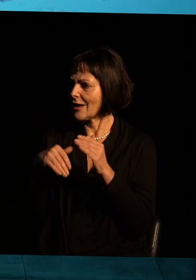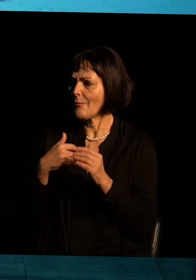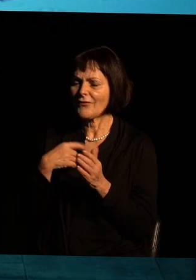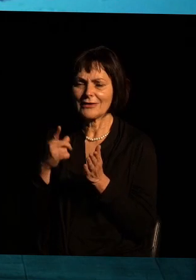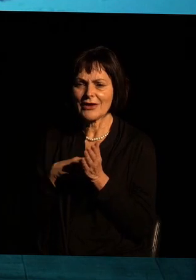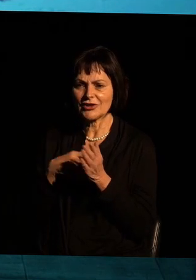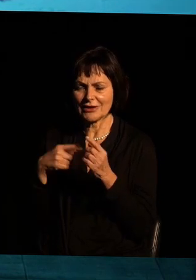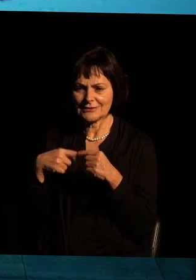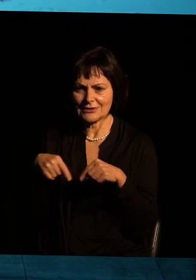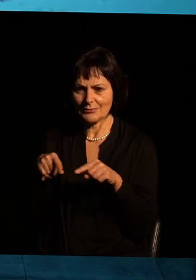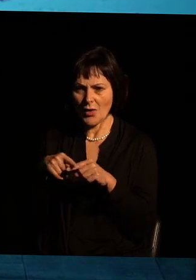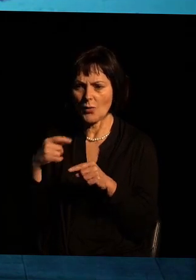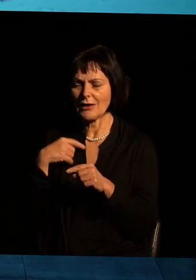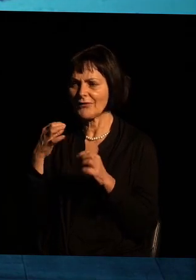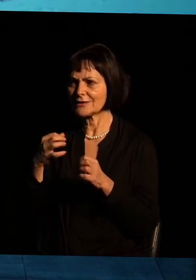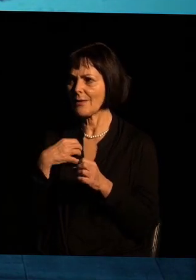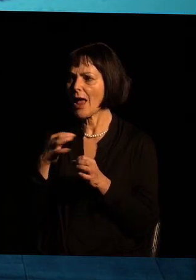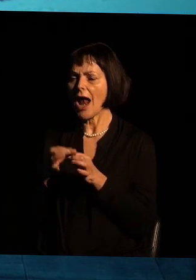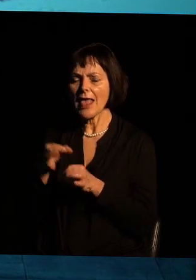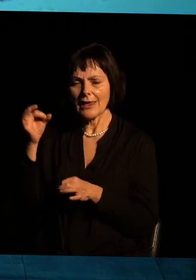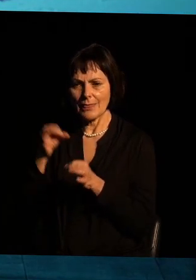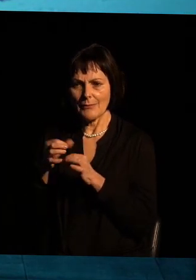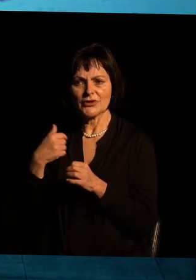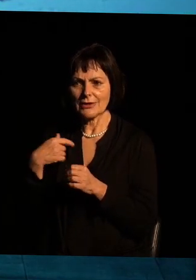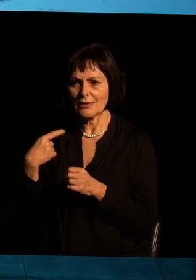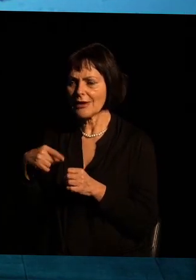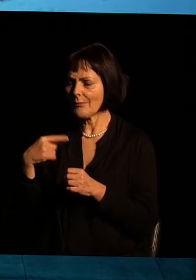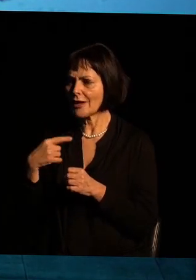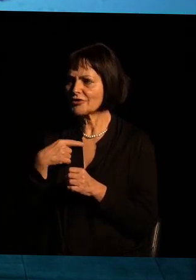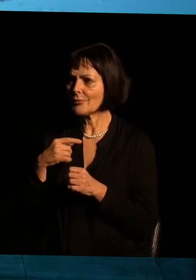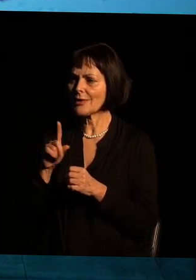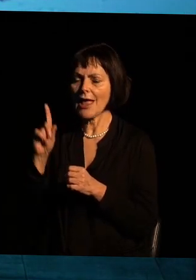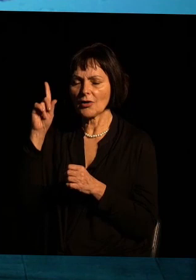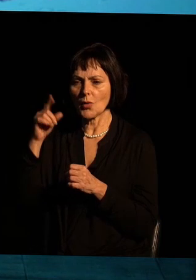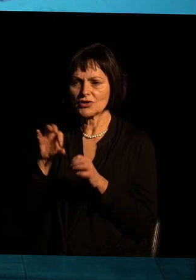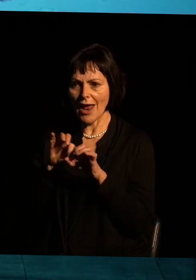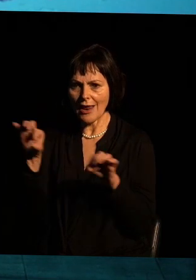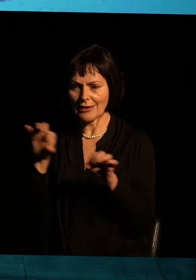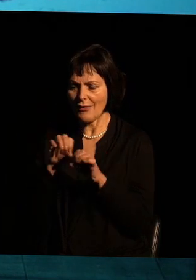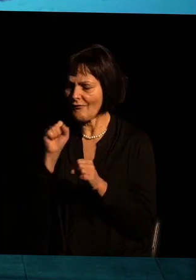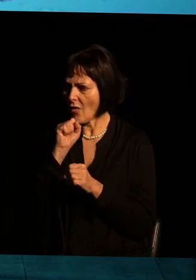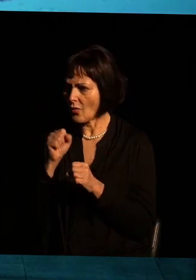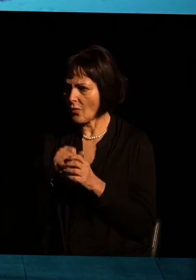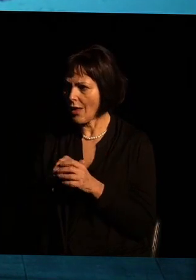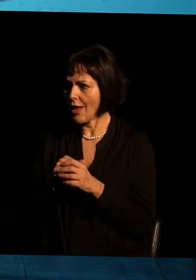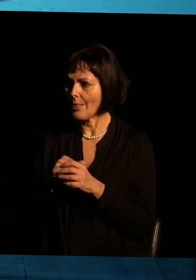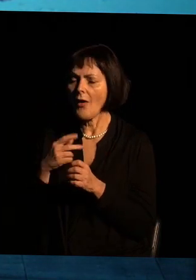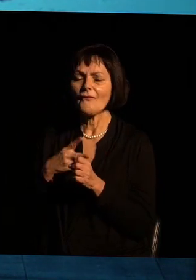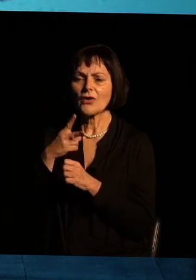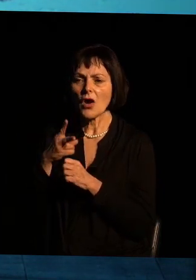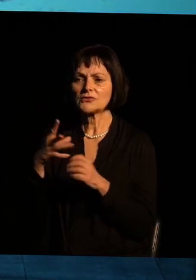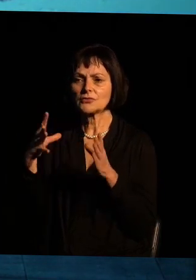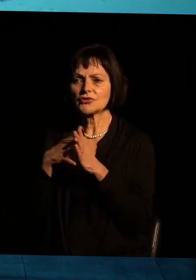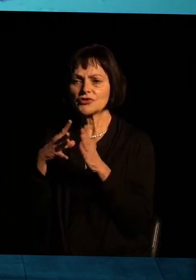najczęściej zespoły tam już po założonych linach. My wtedy nie mieliśmy tam u góry założonych w tej grani lin żadnych. To wychodzą o